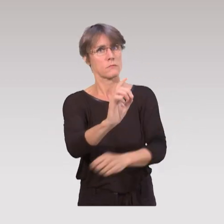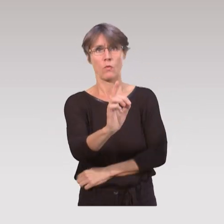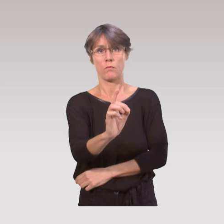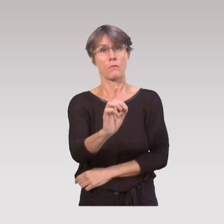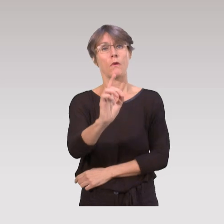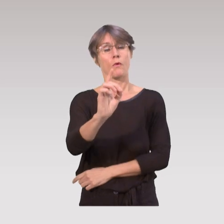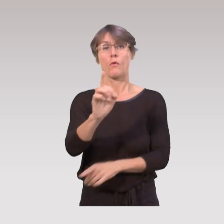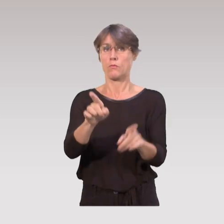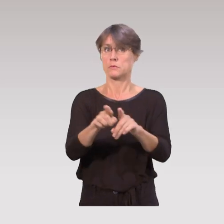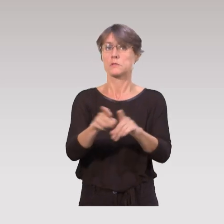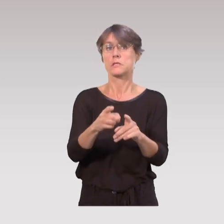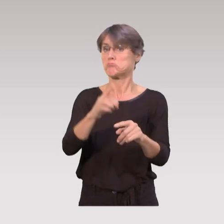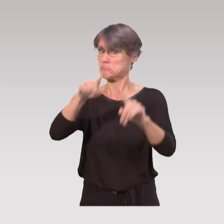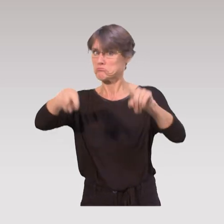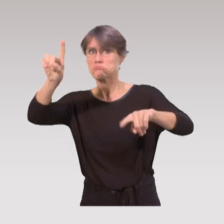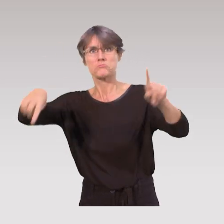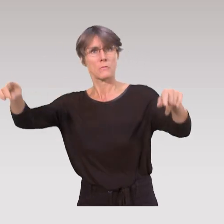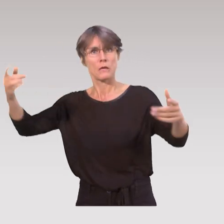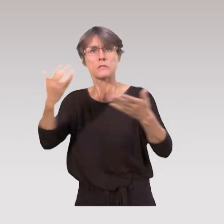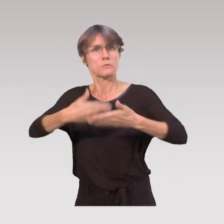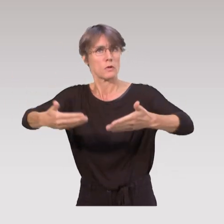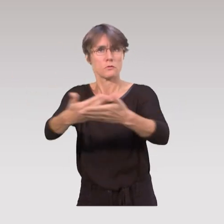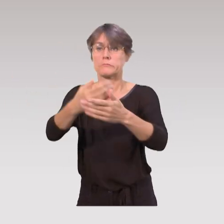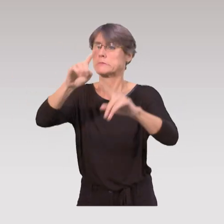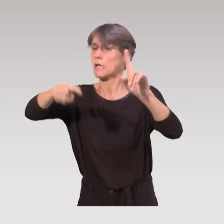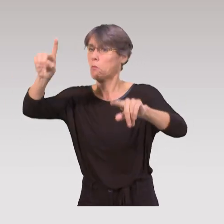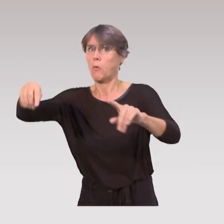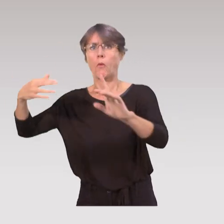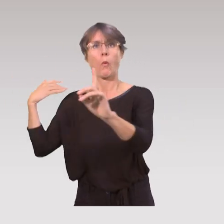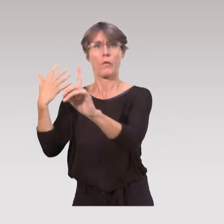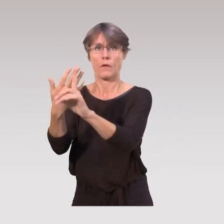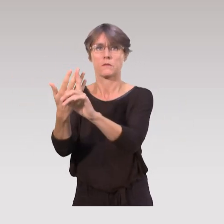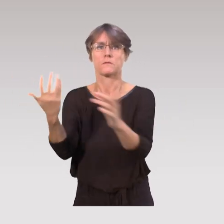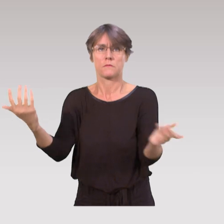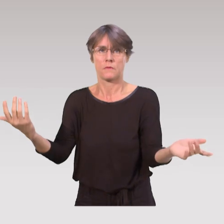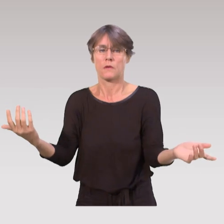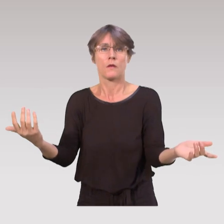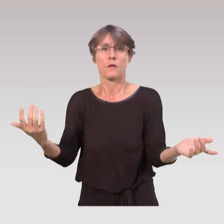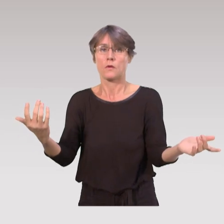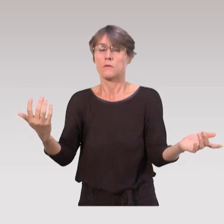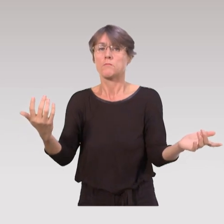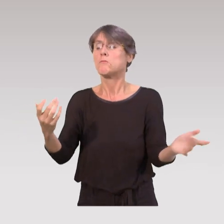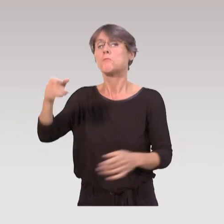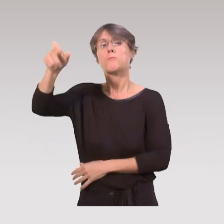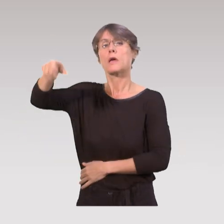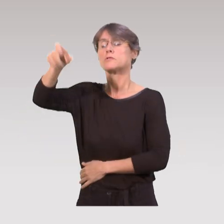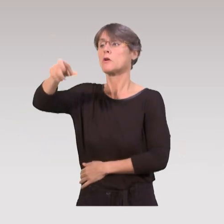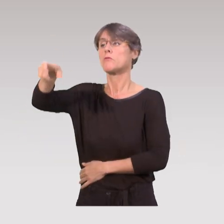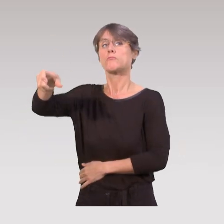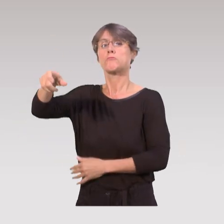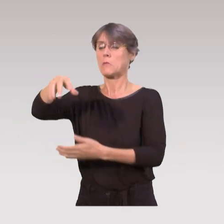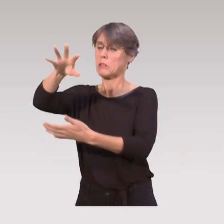eux. C'est selon les circonstances, selon le contexte, et aucune personne n'a